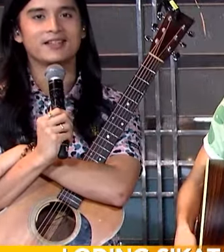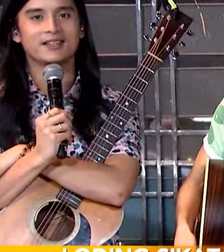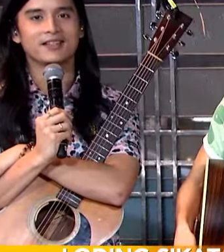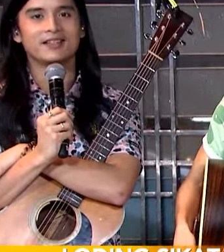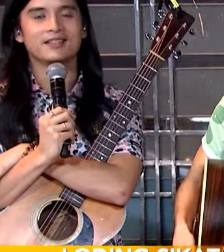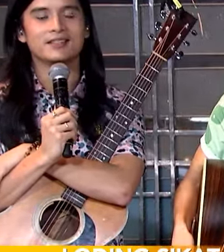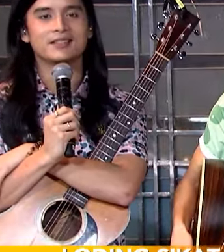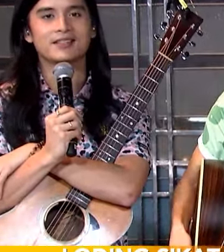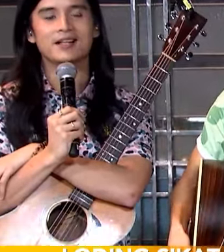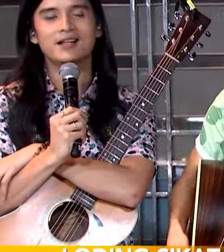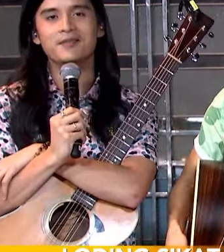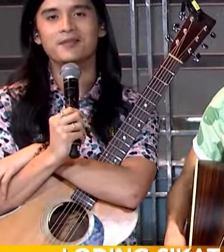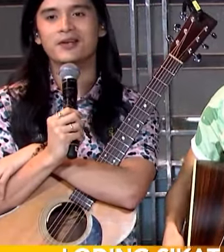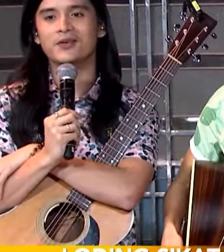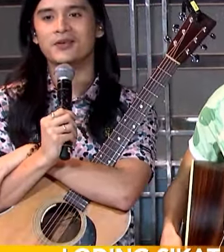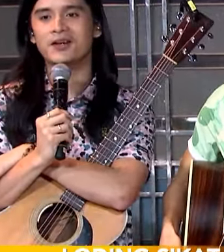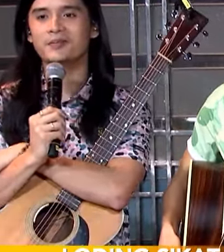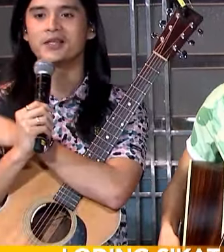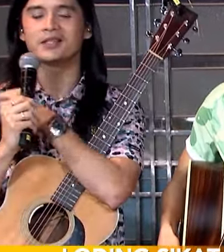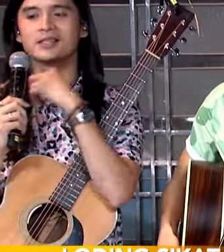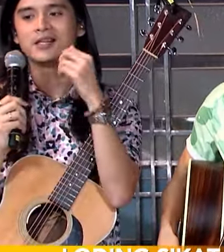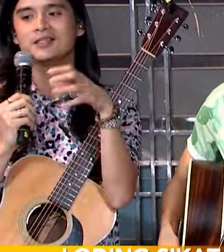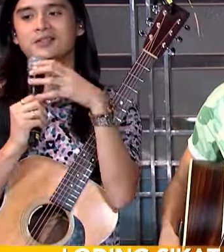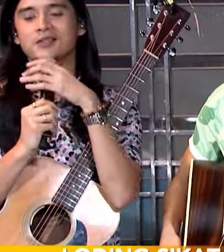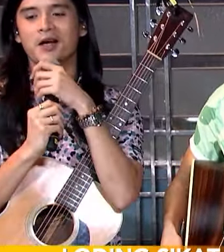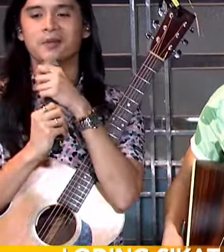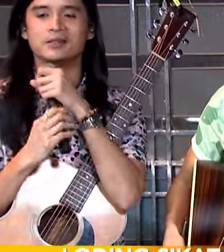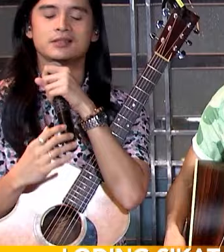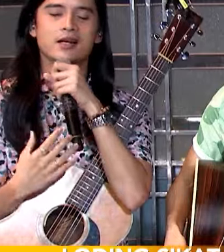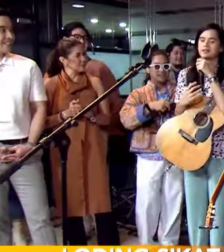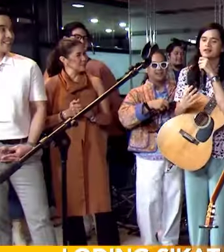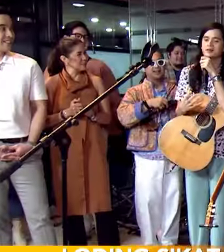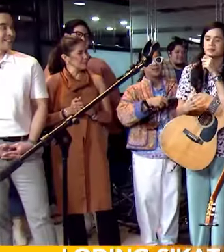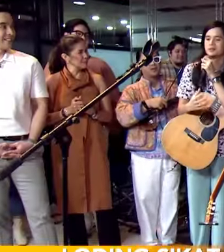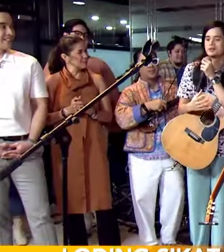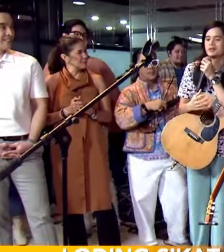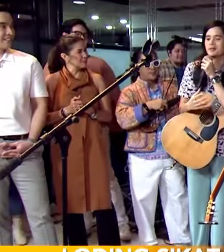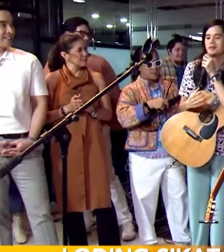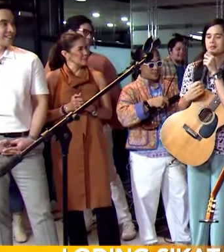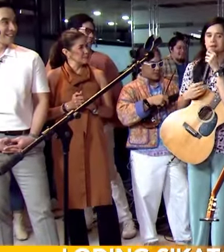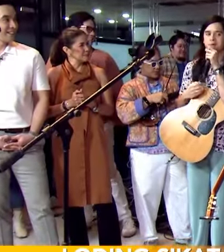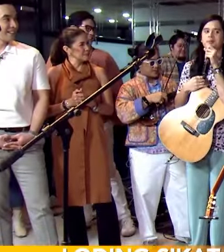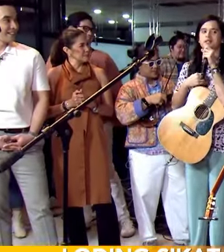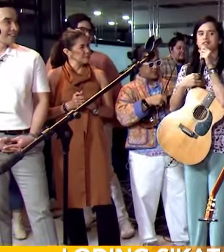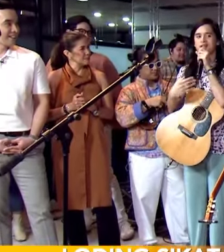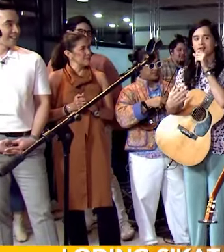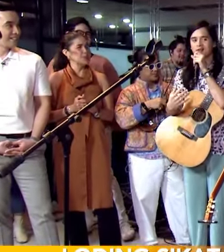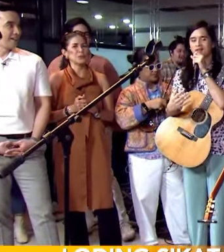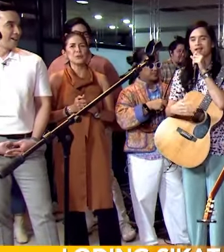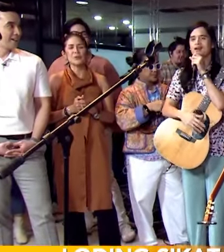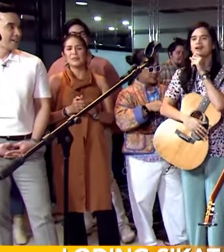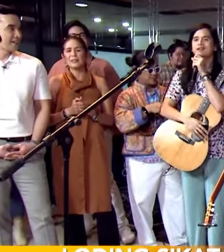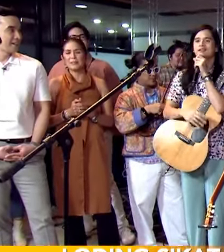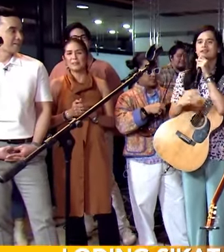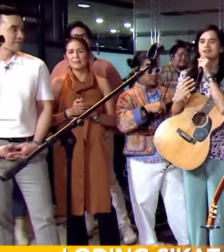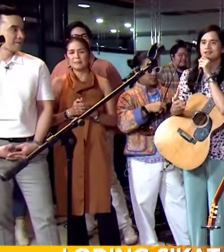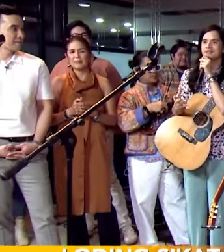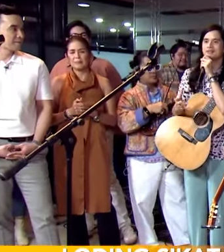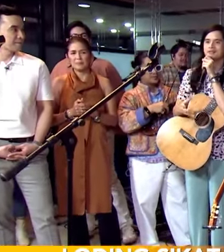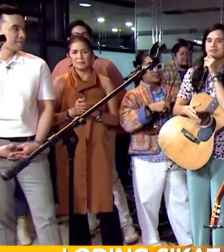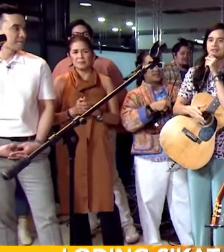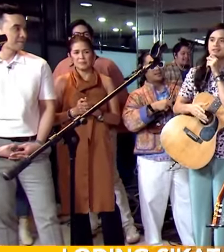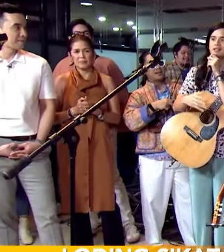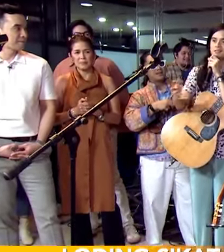me believe. Tsaka, ano, ang pinaka-challenge siguro namin, kahit upbeat, gusto namin ramdam mo pa rin siya. Kaya, yun